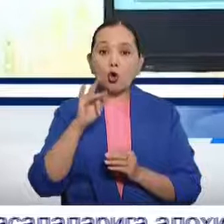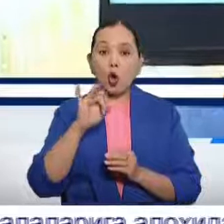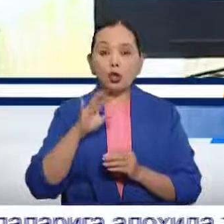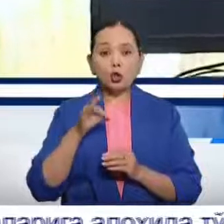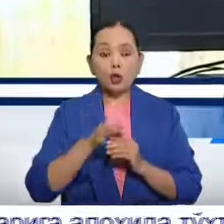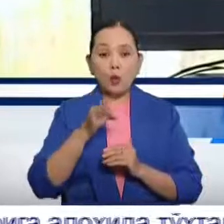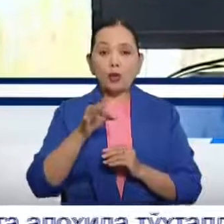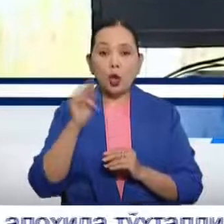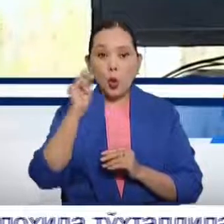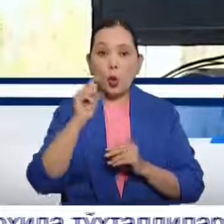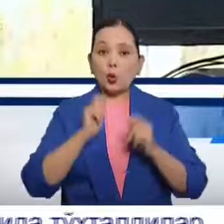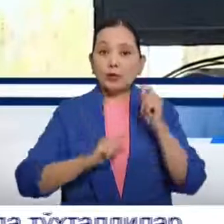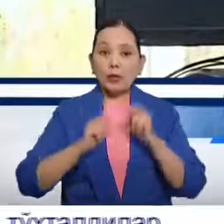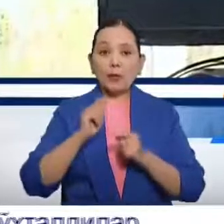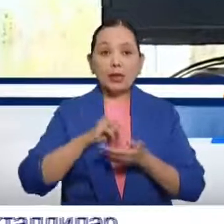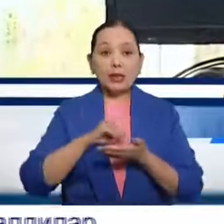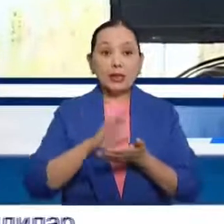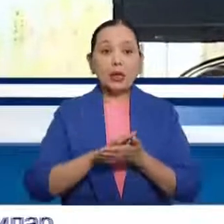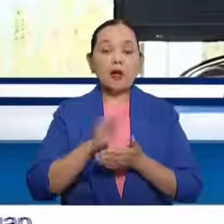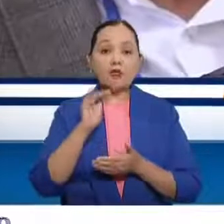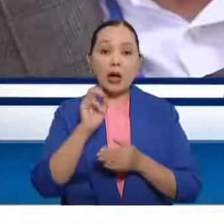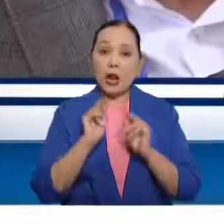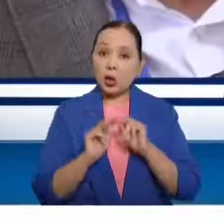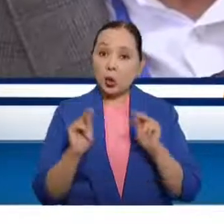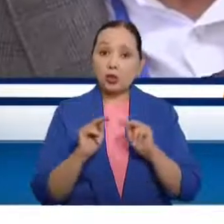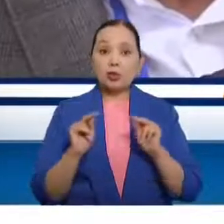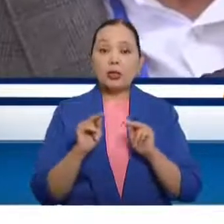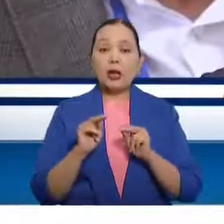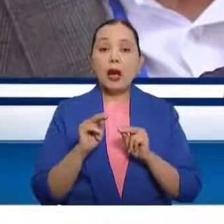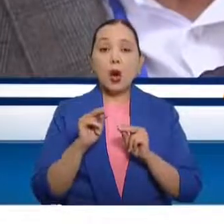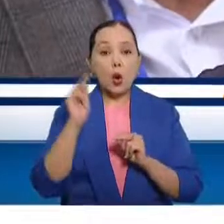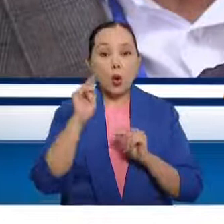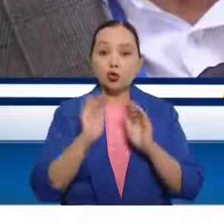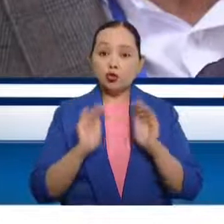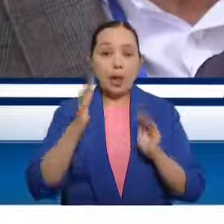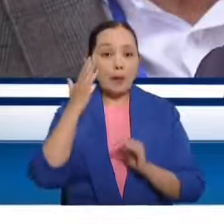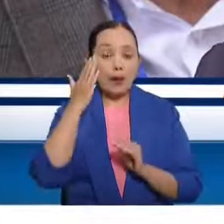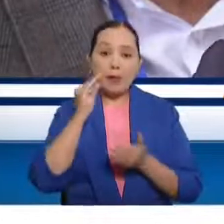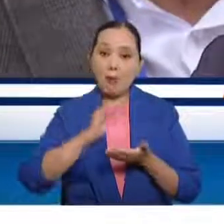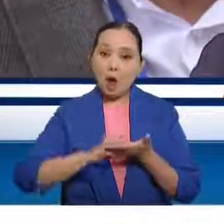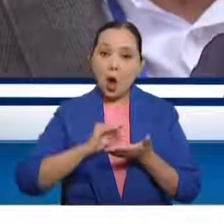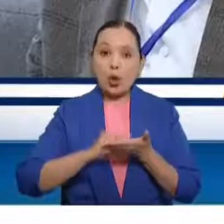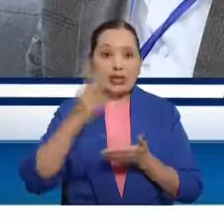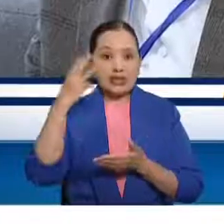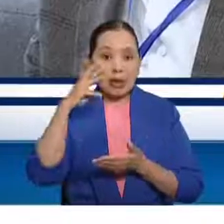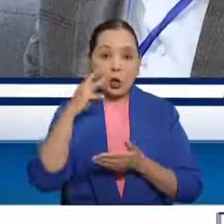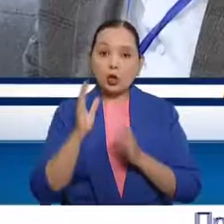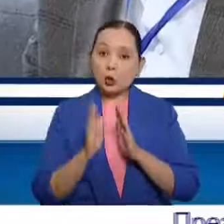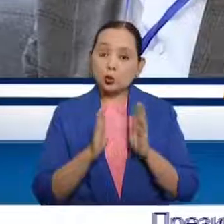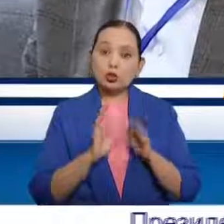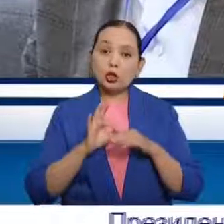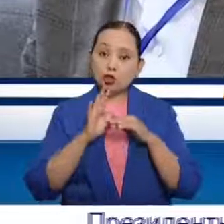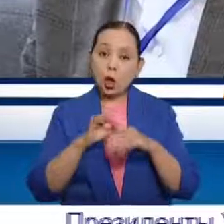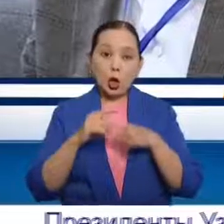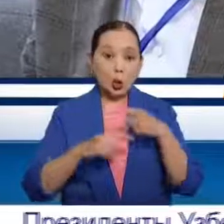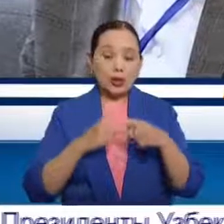qilingan o'quv seminarida qayd etilganidek, fanlarni o'qitish metodikasi va o'quvchilar bilimlarini baholashning zamonaviy uslublarini joriy qilish